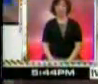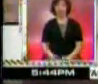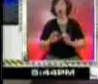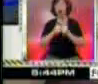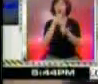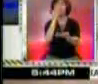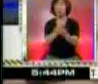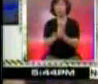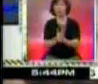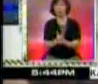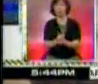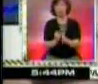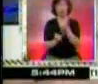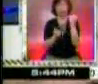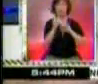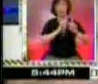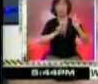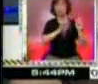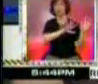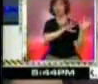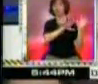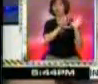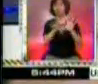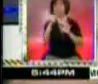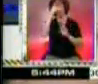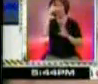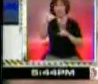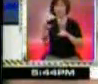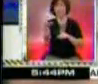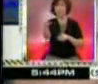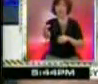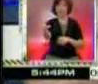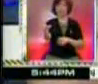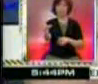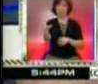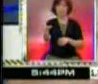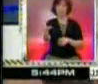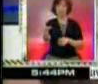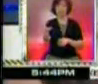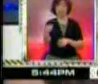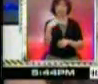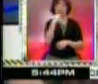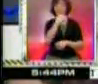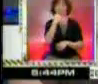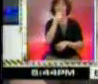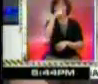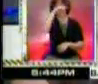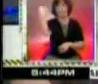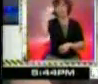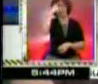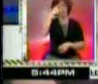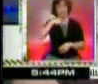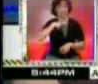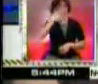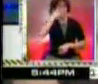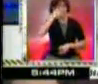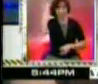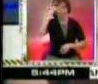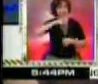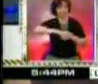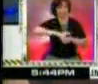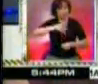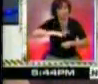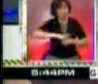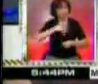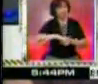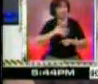May mga iba pong dumating na tao, hindi niya po kasi maisakay yung anak ko dahil nagwawala po ako. Nangingitim po yung labi ko sa galit sa kanya. Dahil po sabi